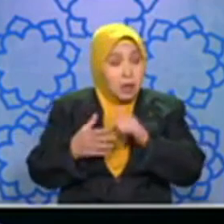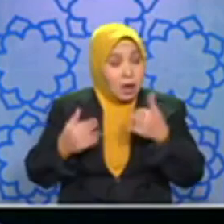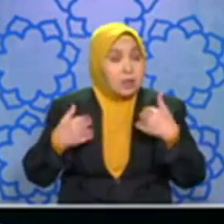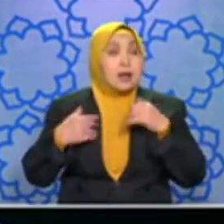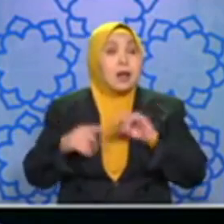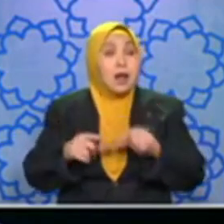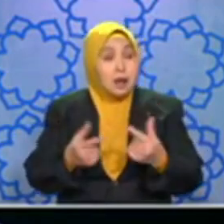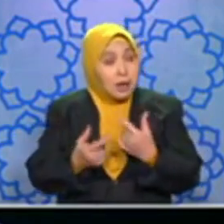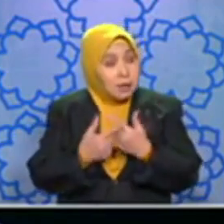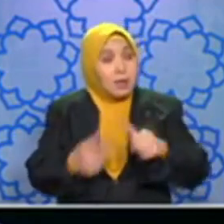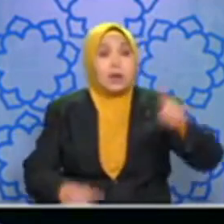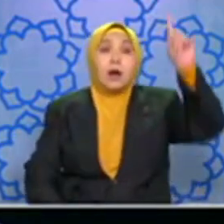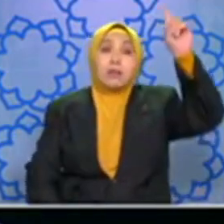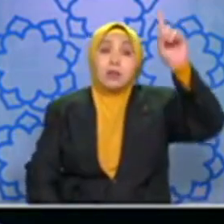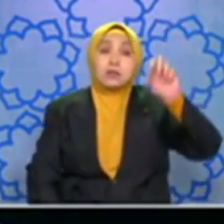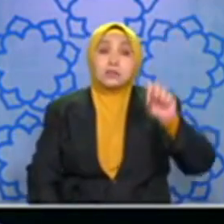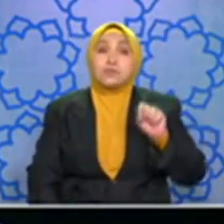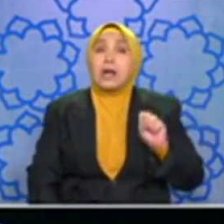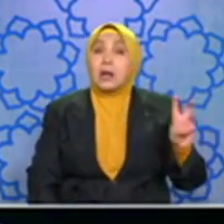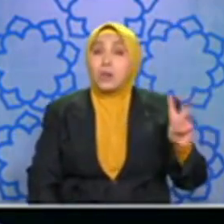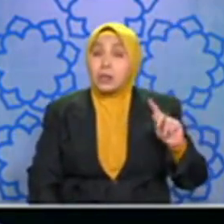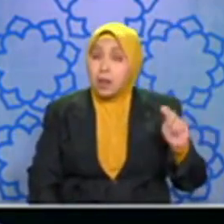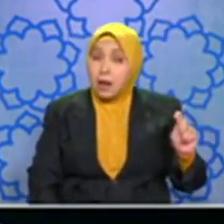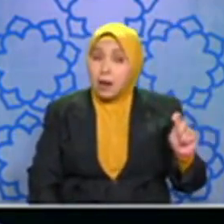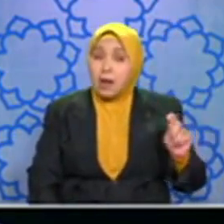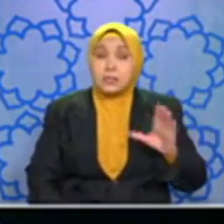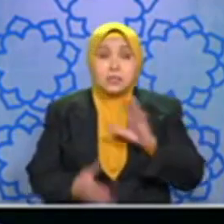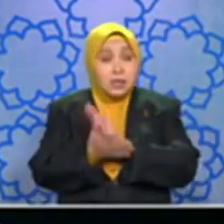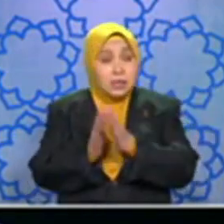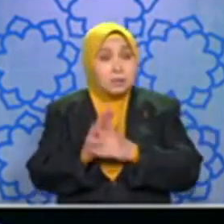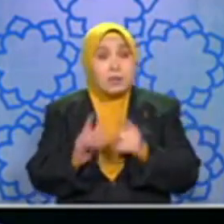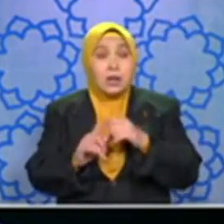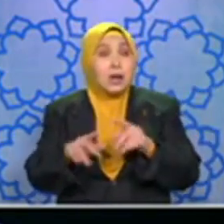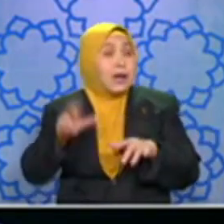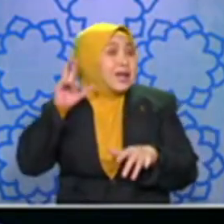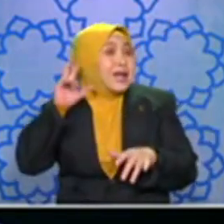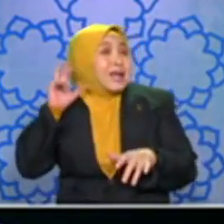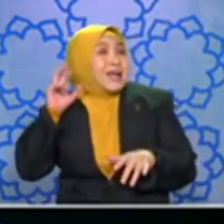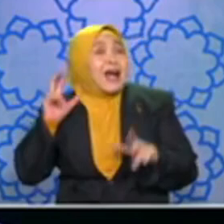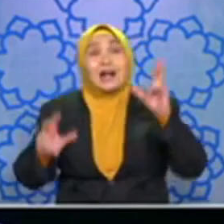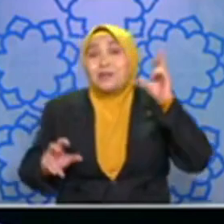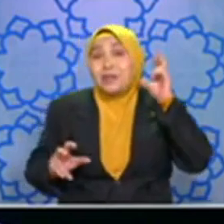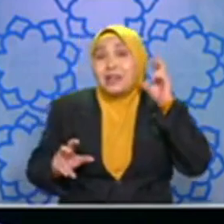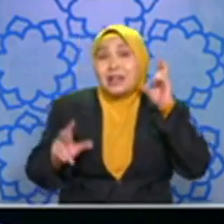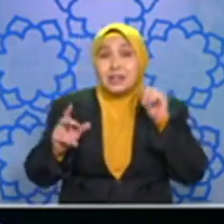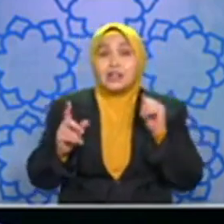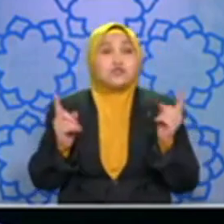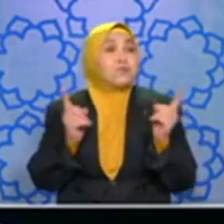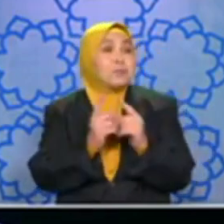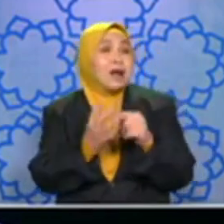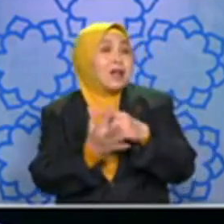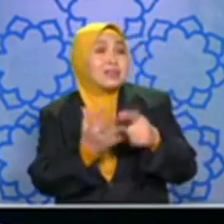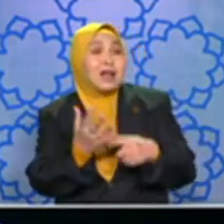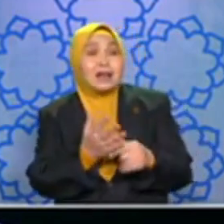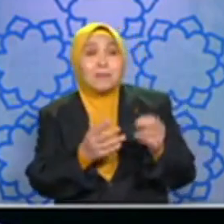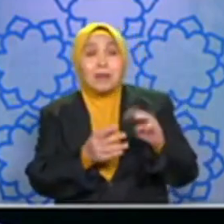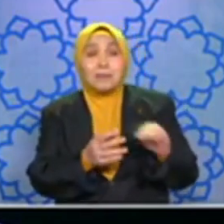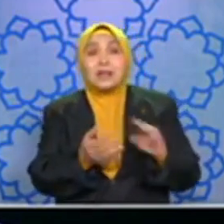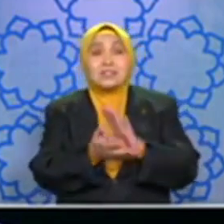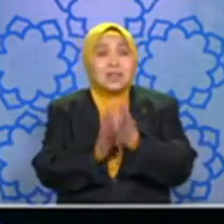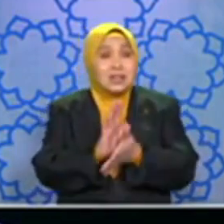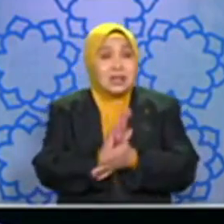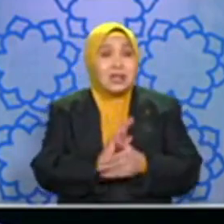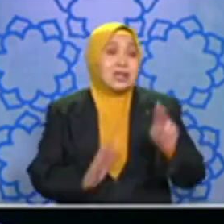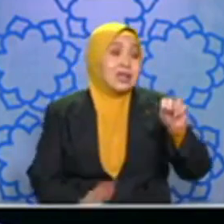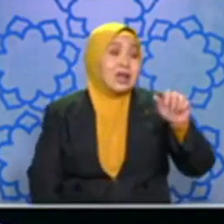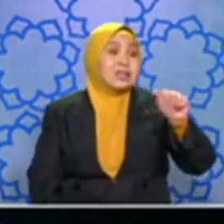adalah daripada Allah Subhanahu Wa Taala. Maka bila mereka nak dengar-dengar tu, bila mereka balik jumpa dari kalangan mereka, mereka buat najwa. Najwa